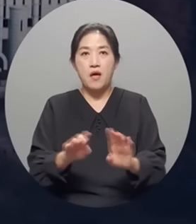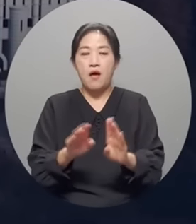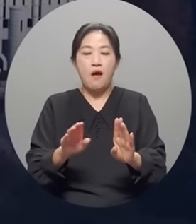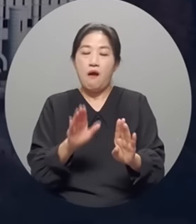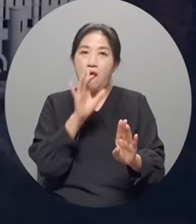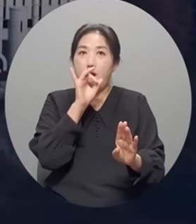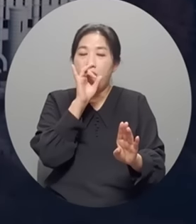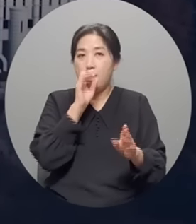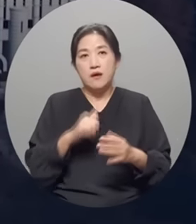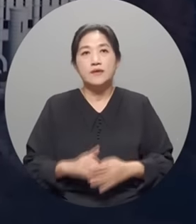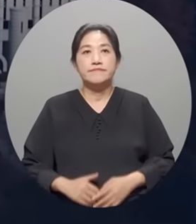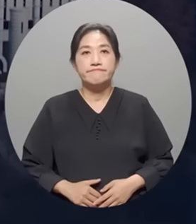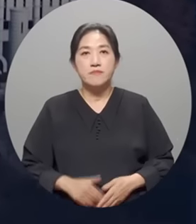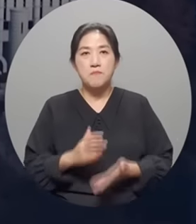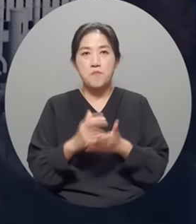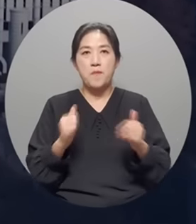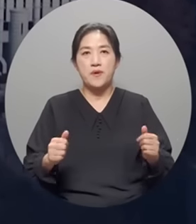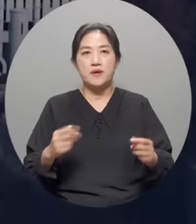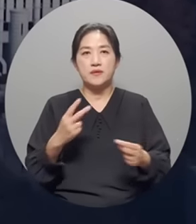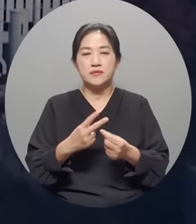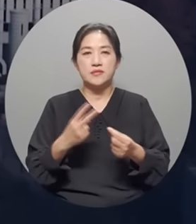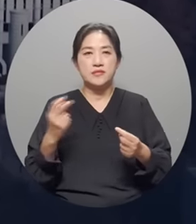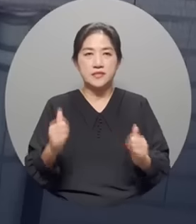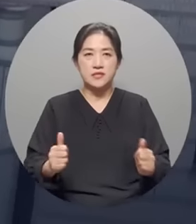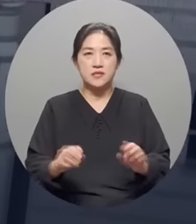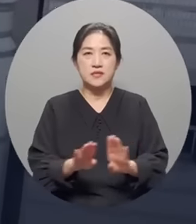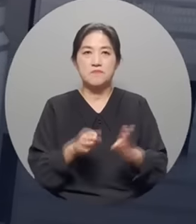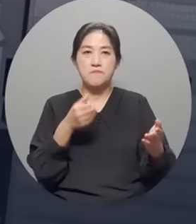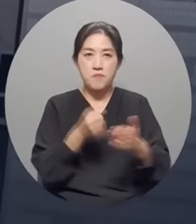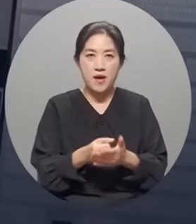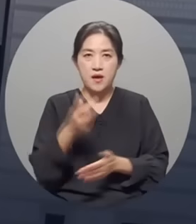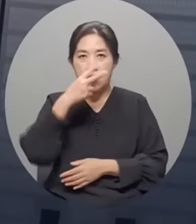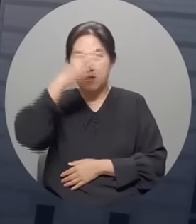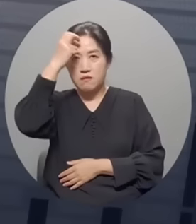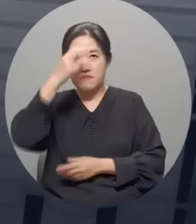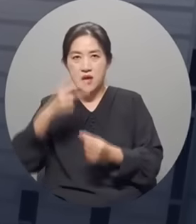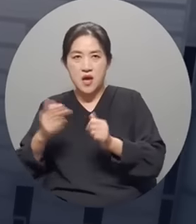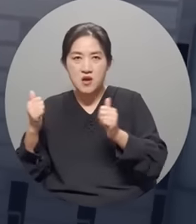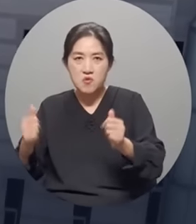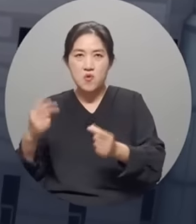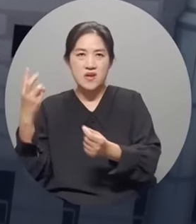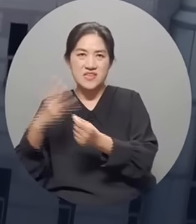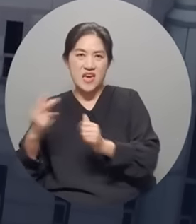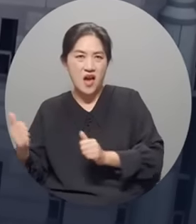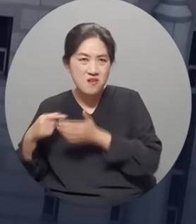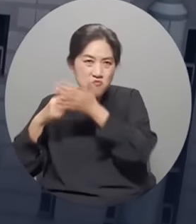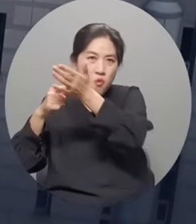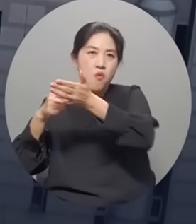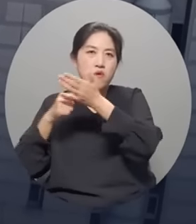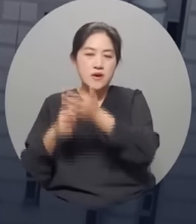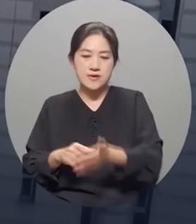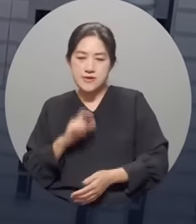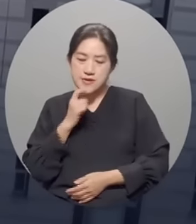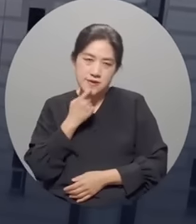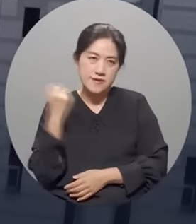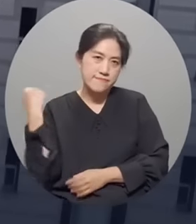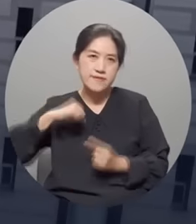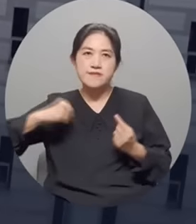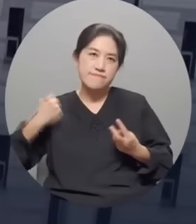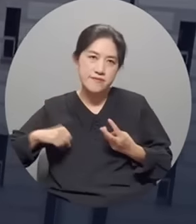않았습니다. 법원이 재심 개시를 결정하자 검찰은 항고, 재항고까지 하며 집요하게